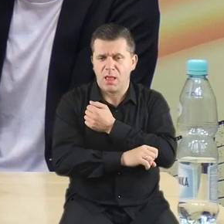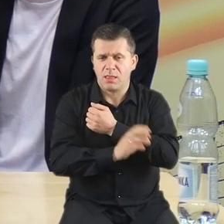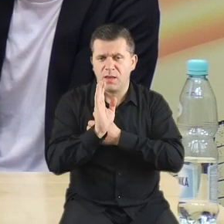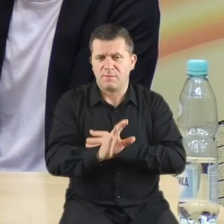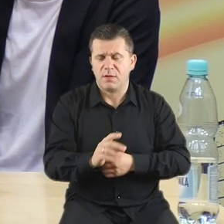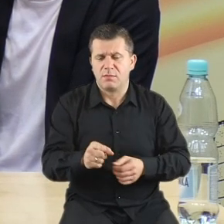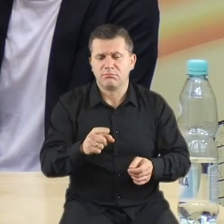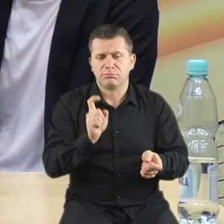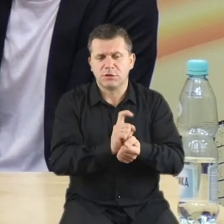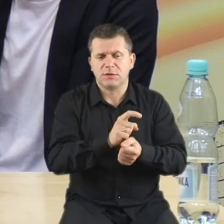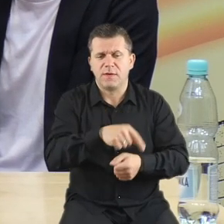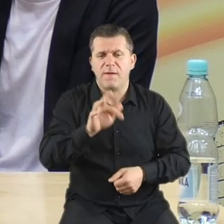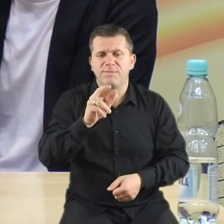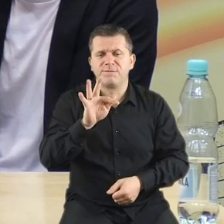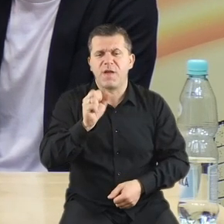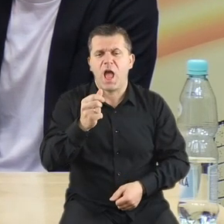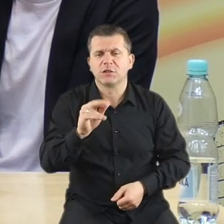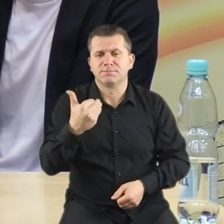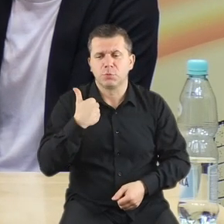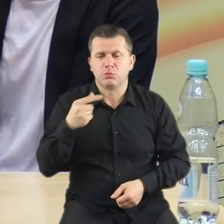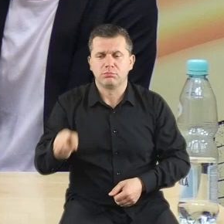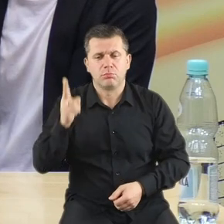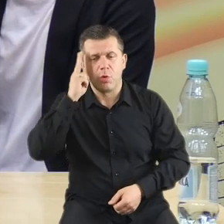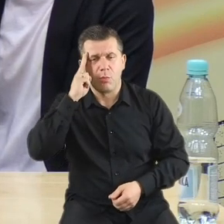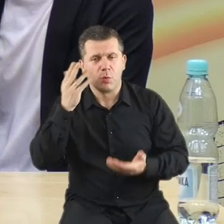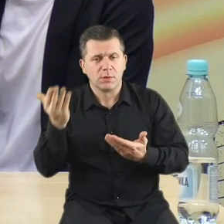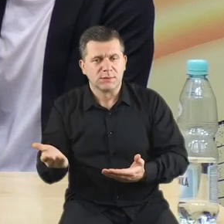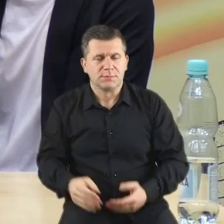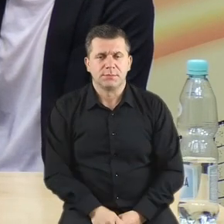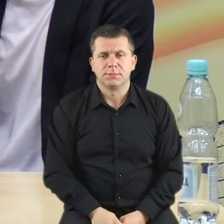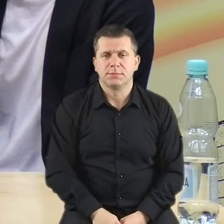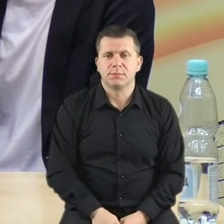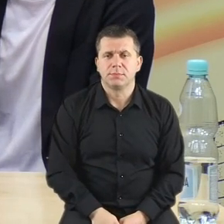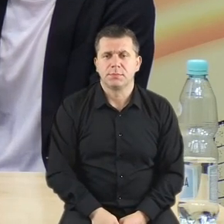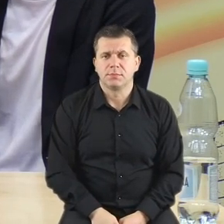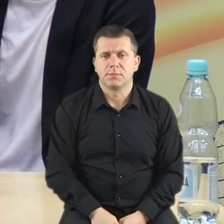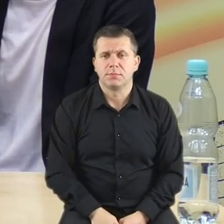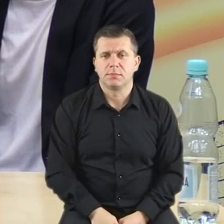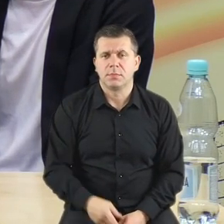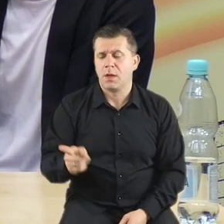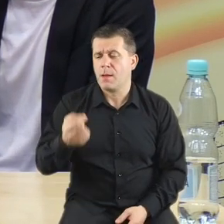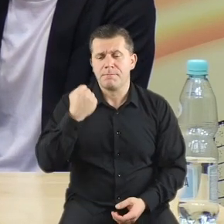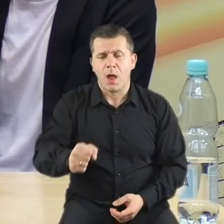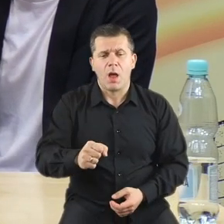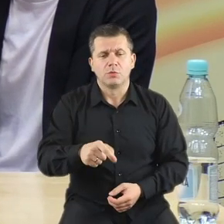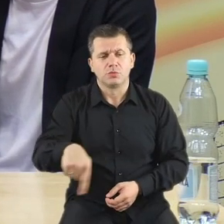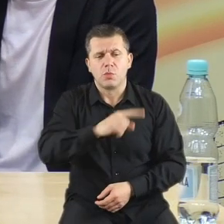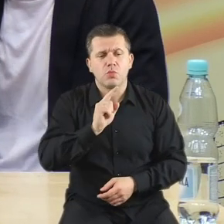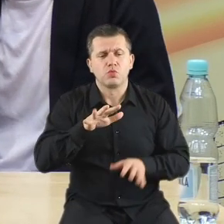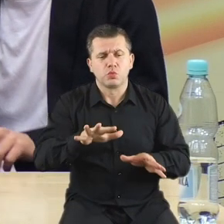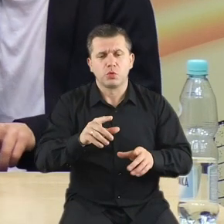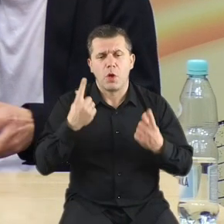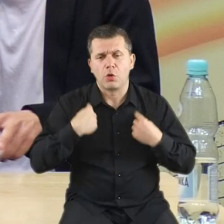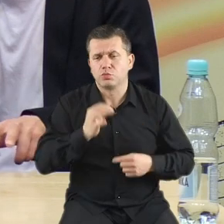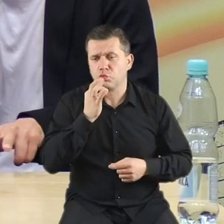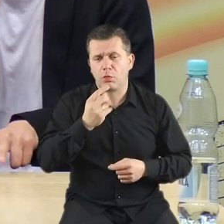faszyzmu, no, wydawał się komunizm właśnie. Ja myślę, że to bardzo młodych ludzi ciągnęło. No. Też trzeba pamiętać,